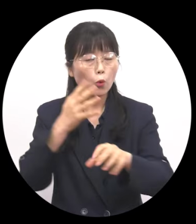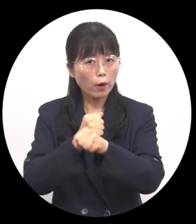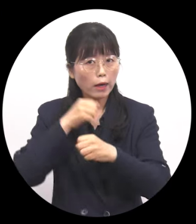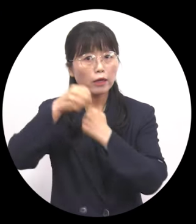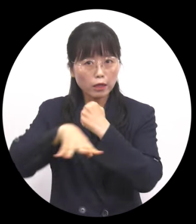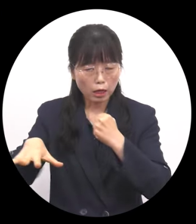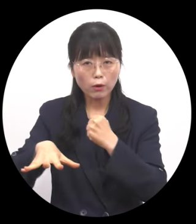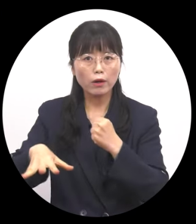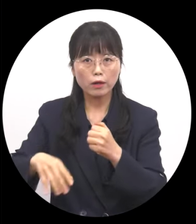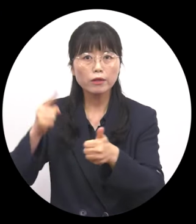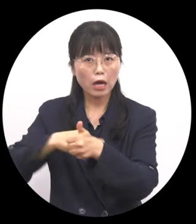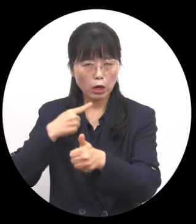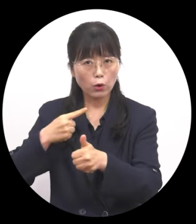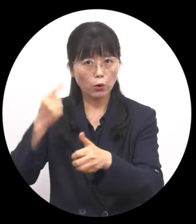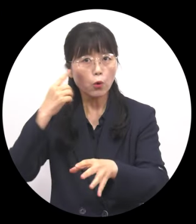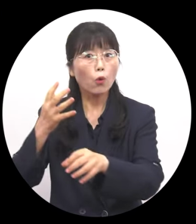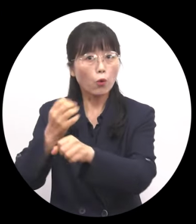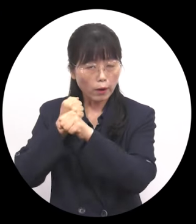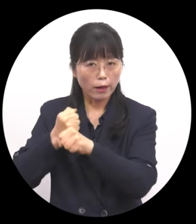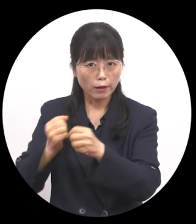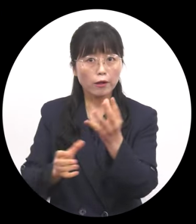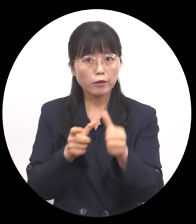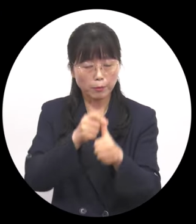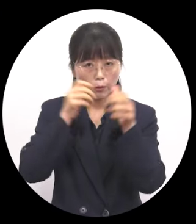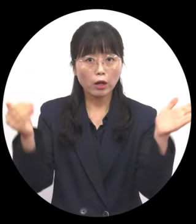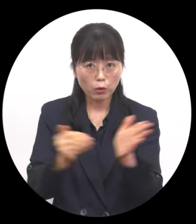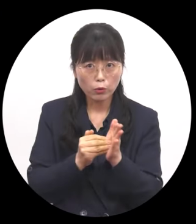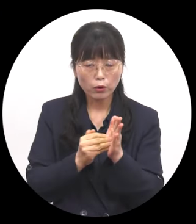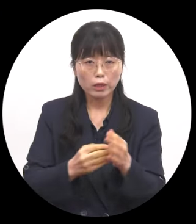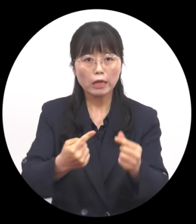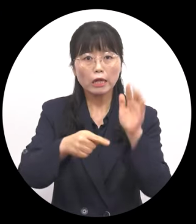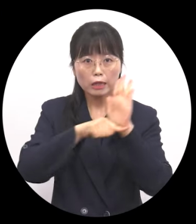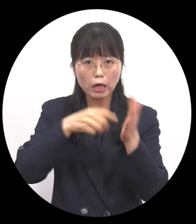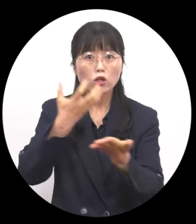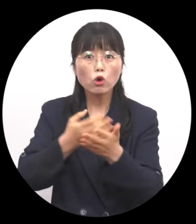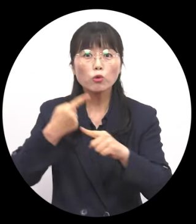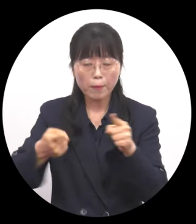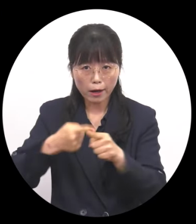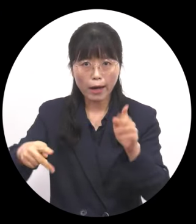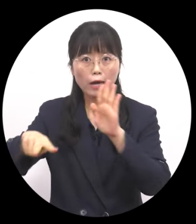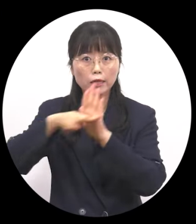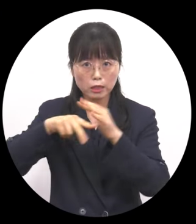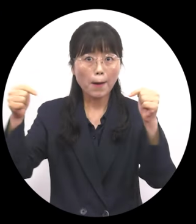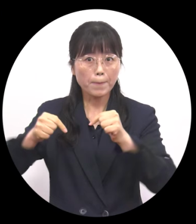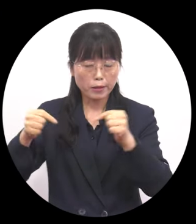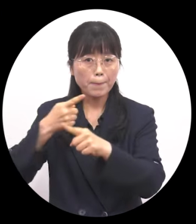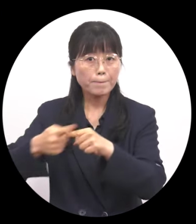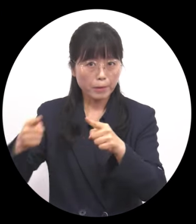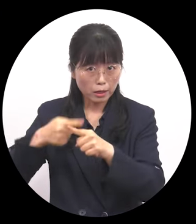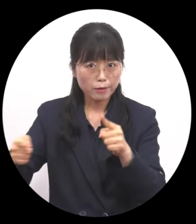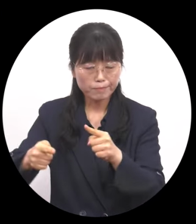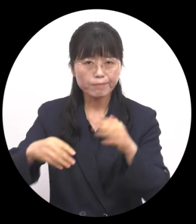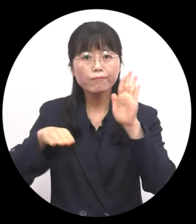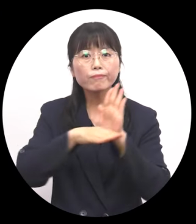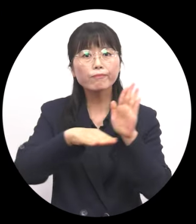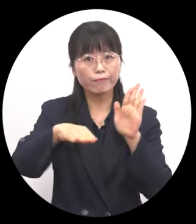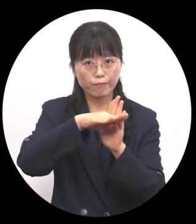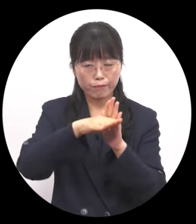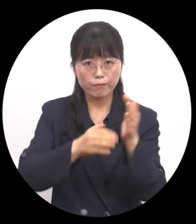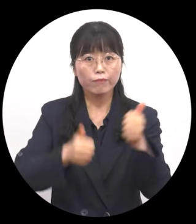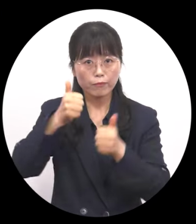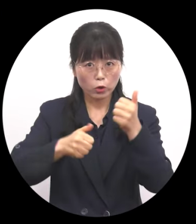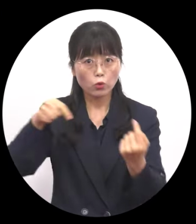계열, 자유전공학부로 선발을 하고 1단계 서류평가, 그리고 2단계 면접평가의 단계별